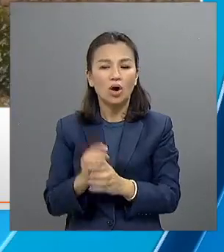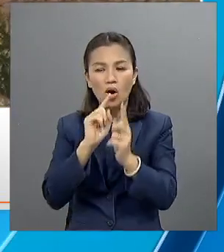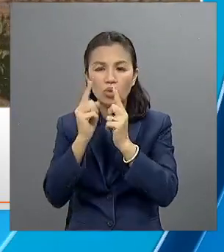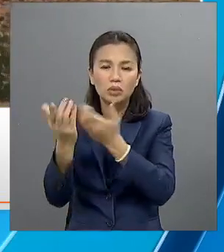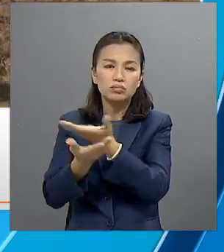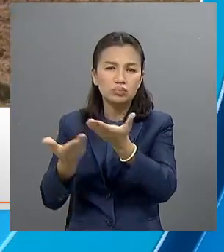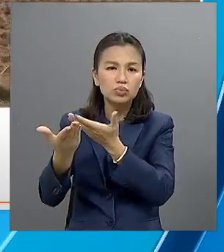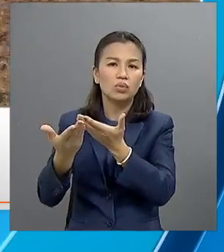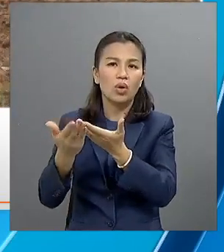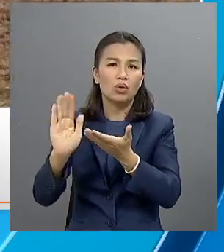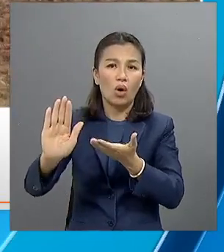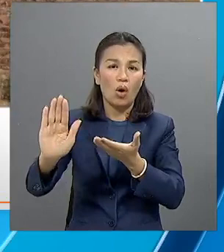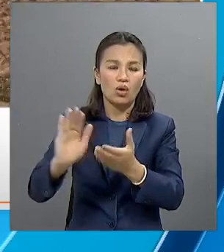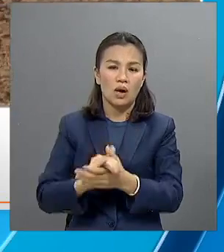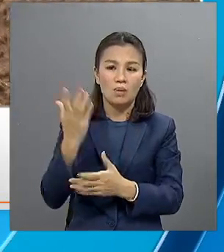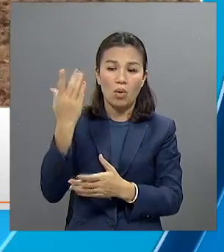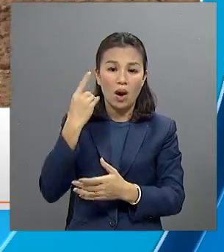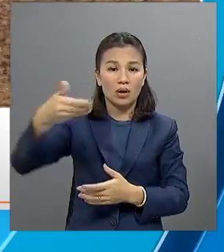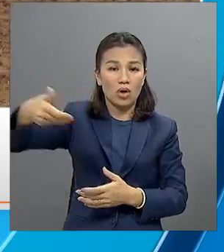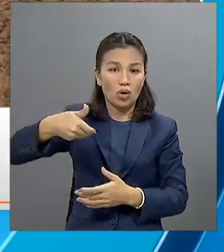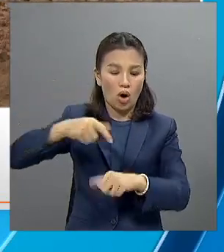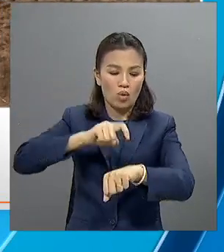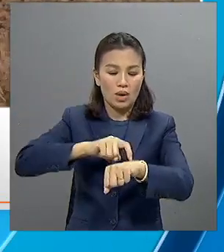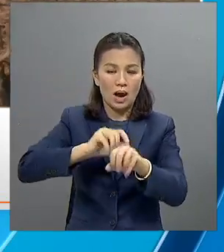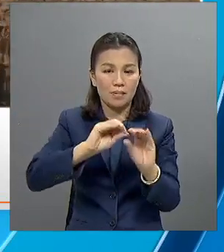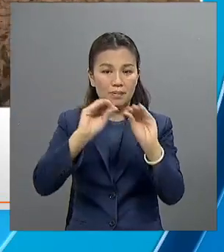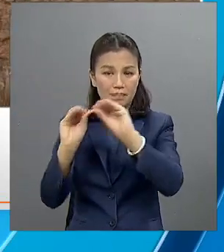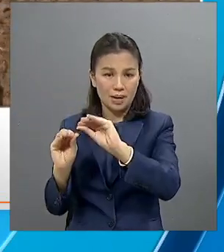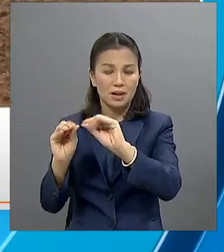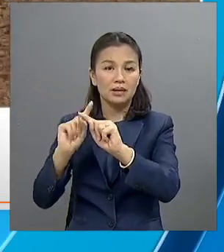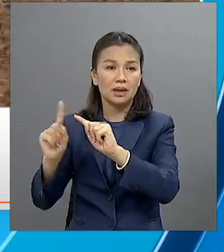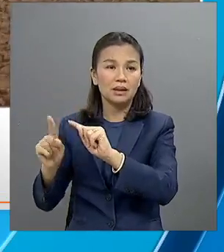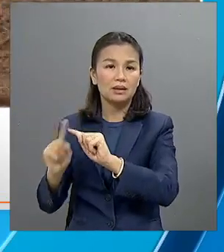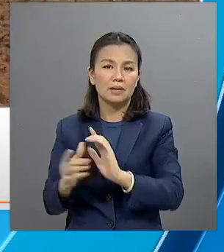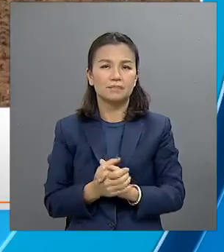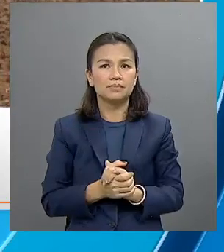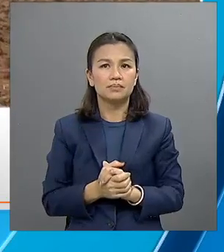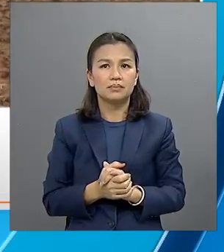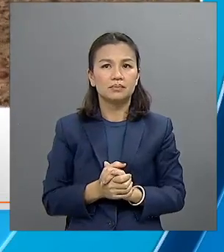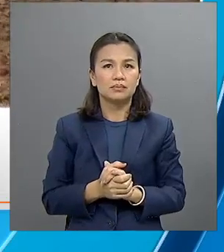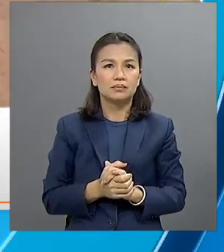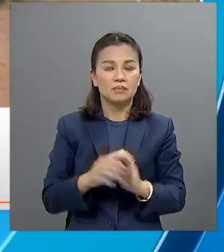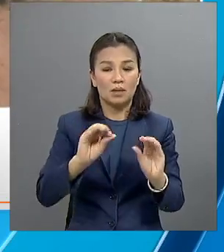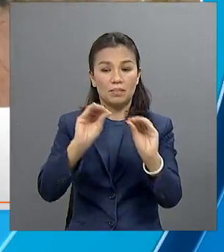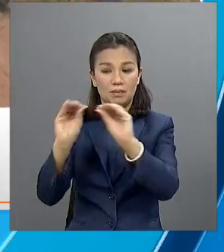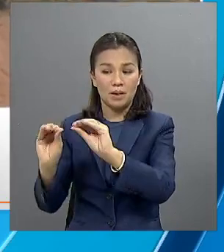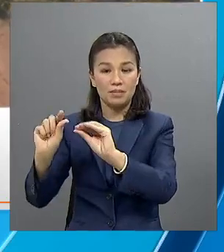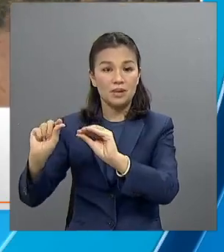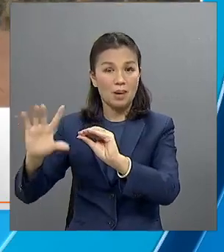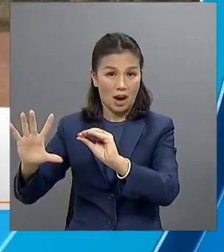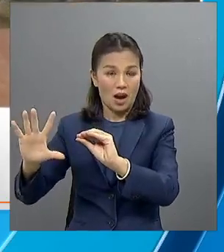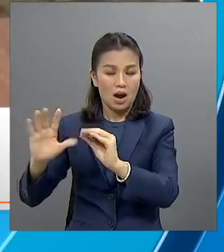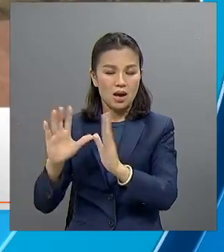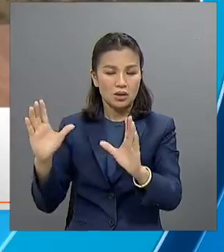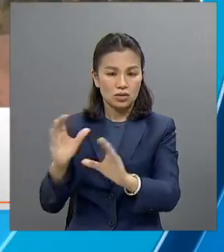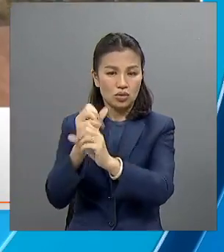งานว่าขอขยับเวลาหน่อยได้ไหมอะไรต่างๆเนี่ยนะครับซ ึ่ งทางโรงงานก็ขยับมาให้วันที่25ก็สรุปว่าปิดหีบวันที่25